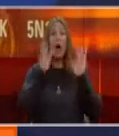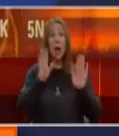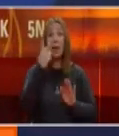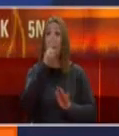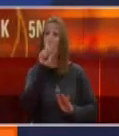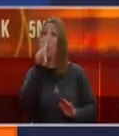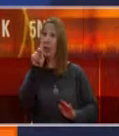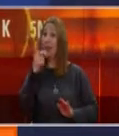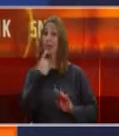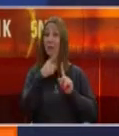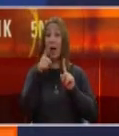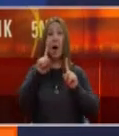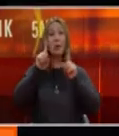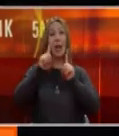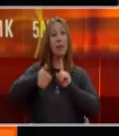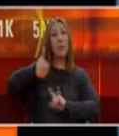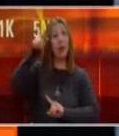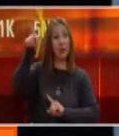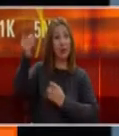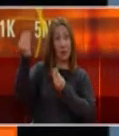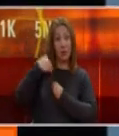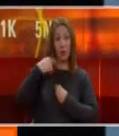2012 yılı verilerine göre, Adalet Bakanlığı verilerine göre